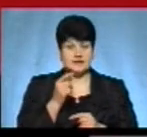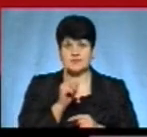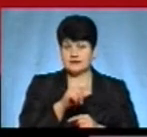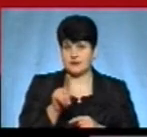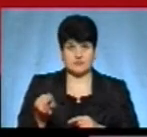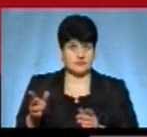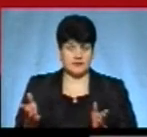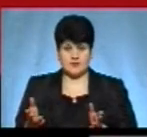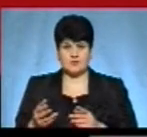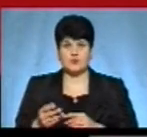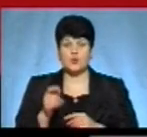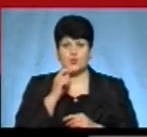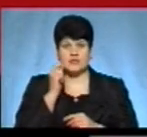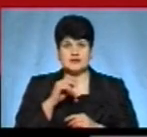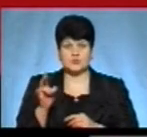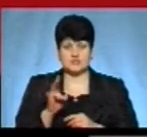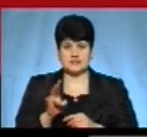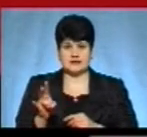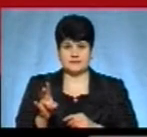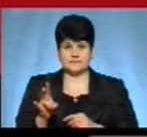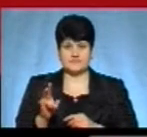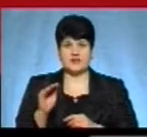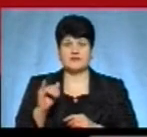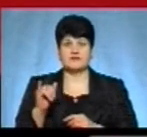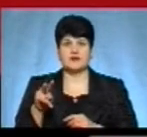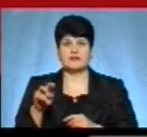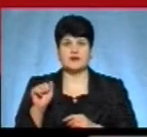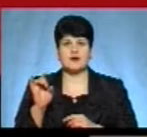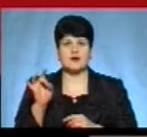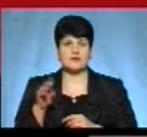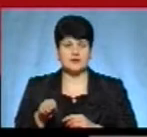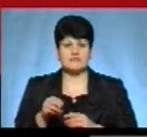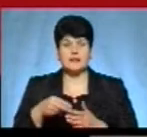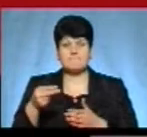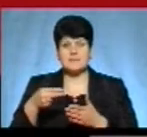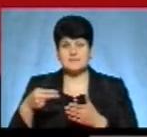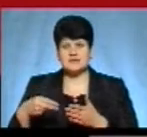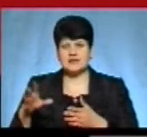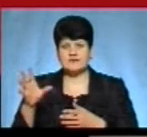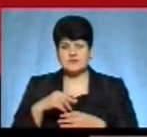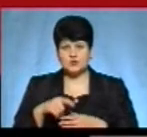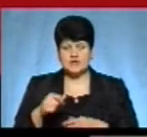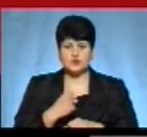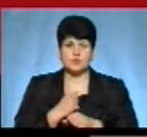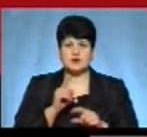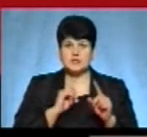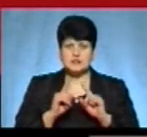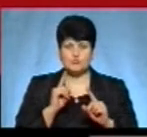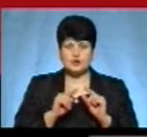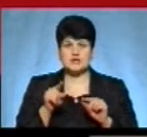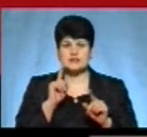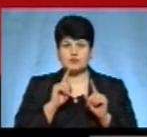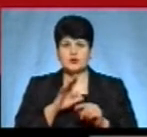до української церкви Філарета. І вони переписали всіх людей, робили збори. Ті збори